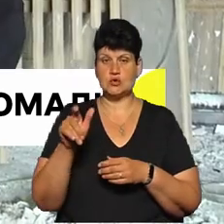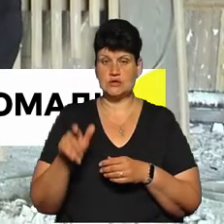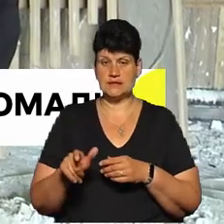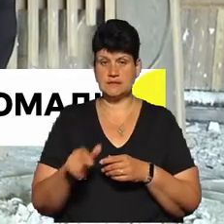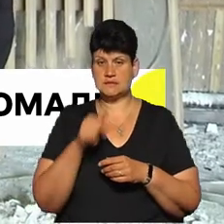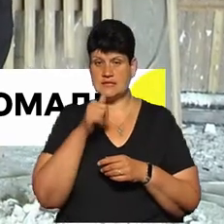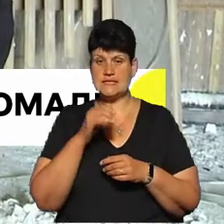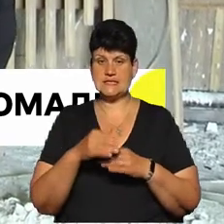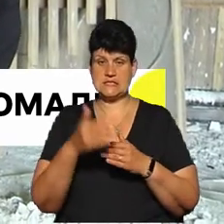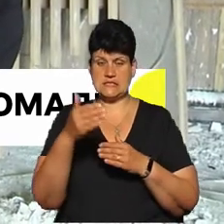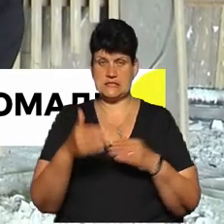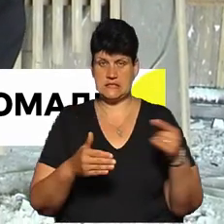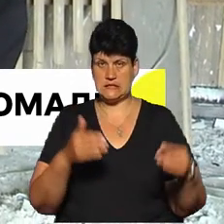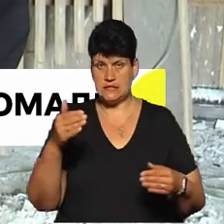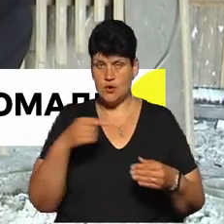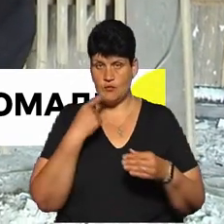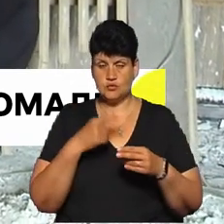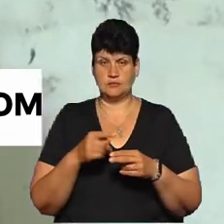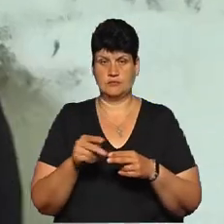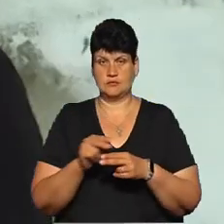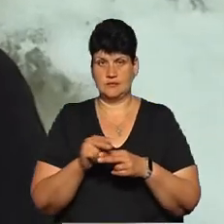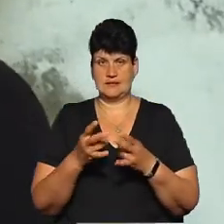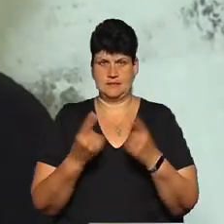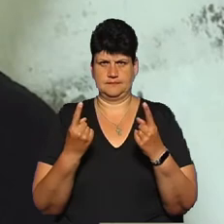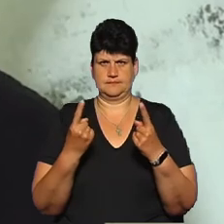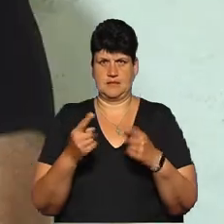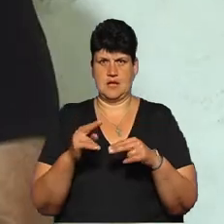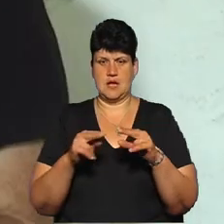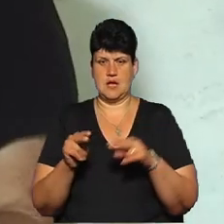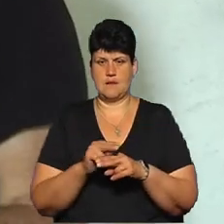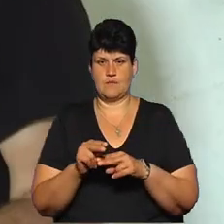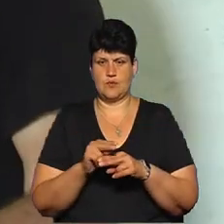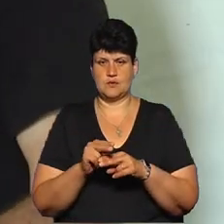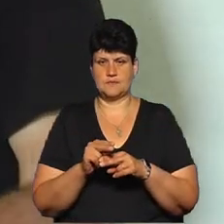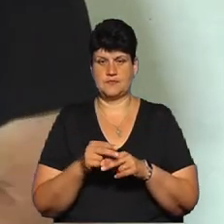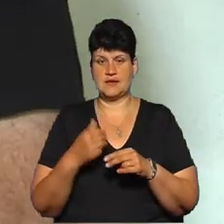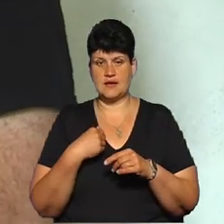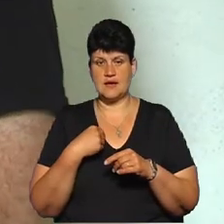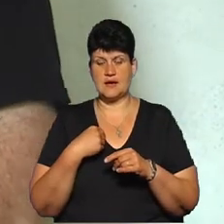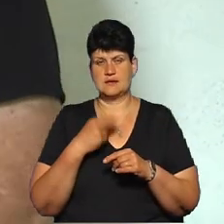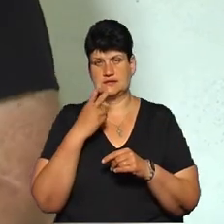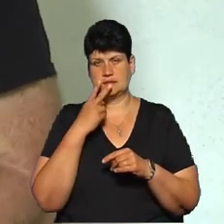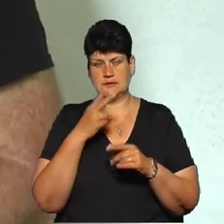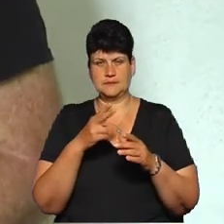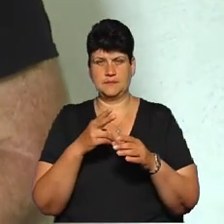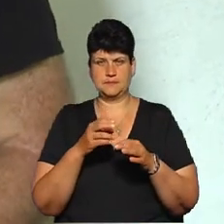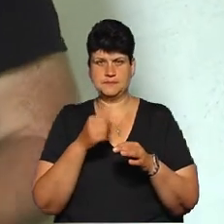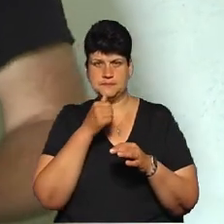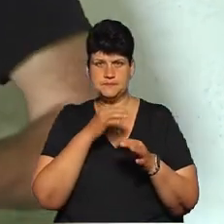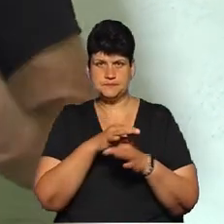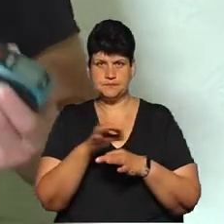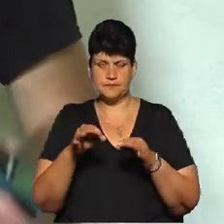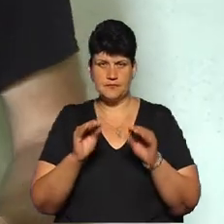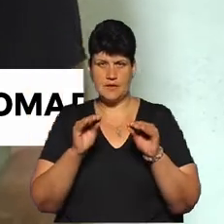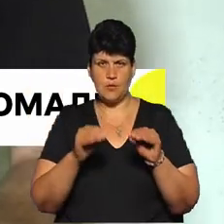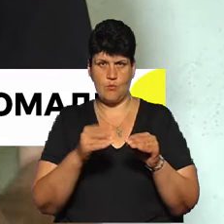стіни. Каже, щоб відновити будівлю, потрібен капітальний ремонт. Я знімаю мірки з оцих стін, встановлюю